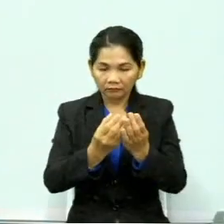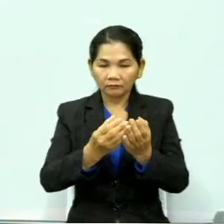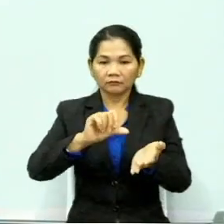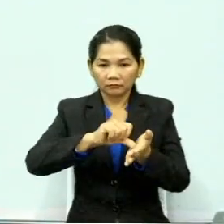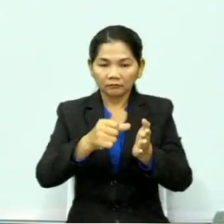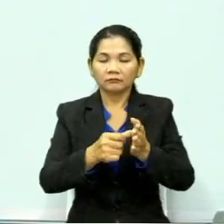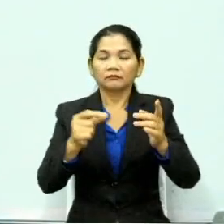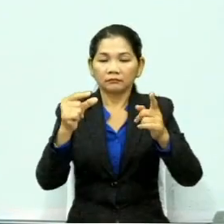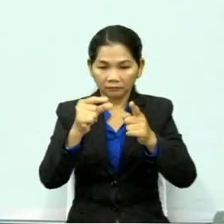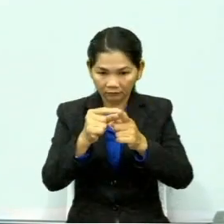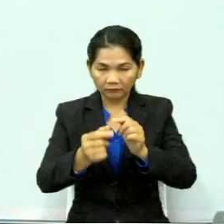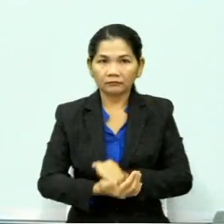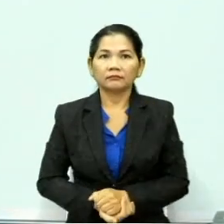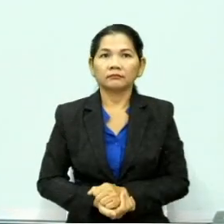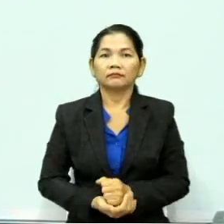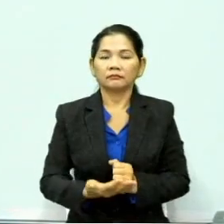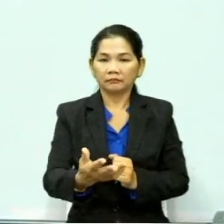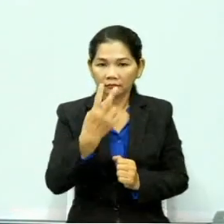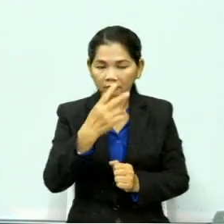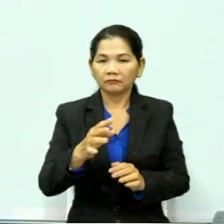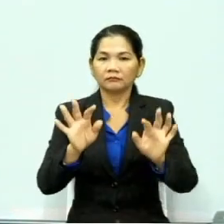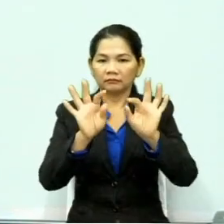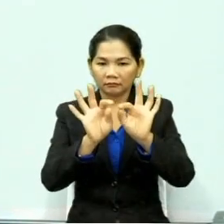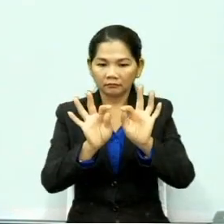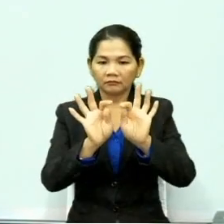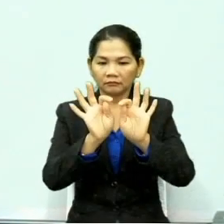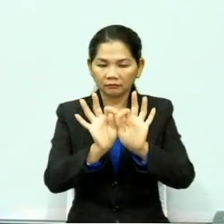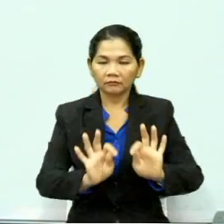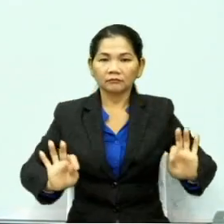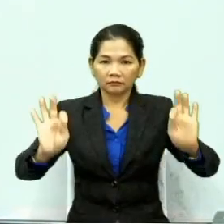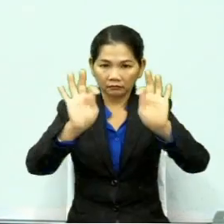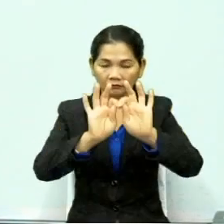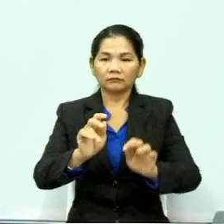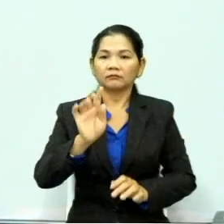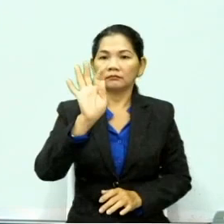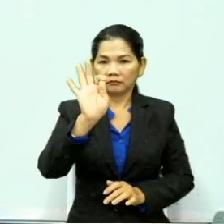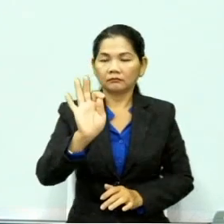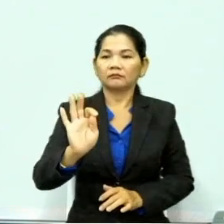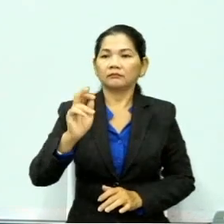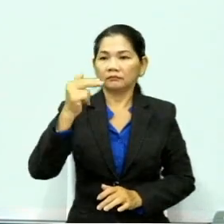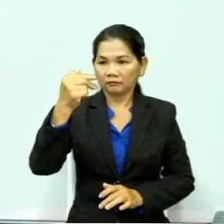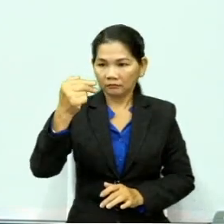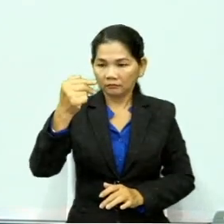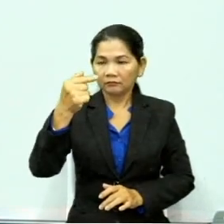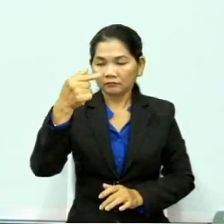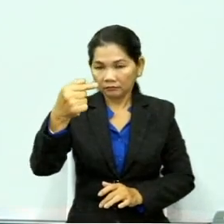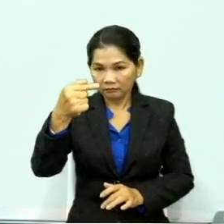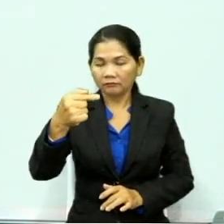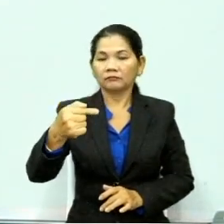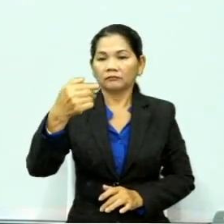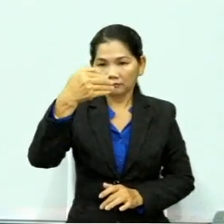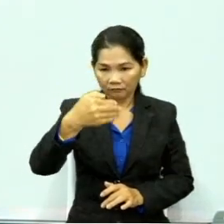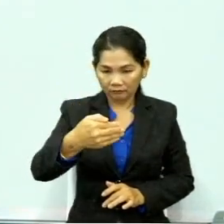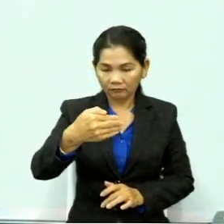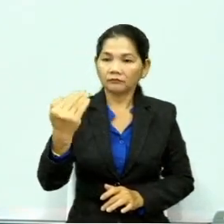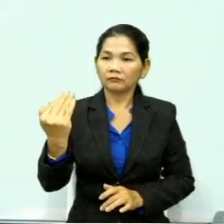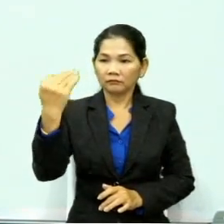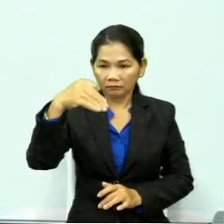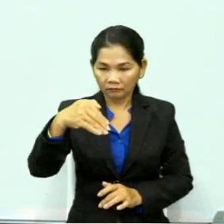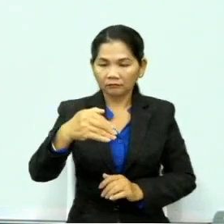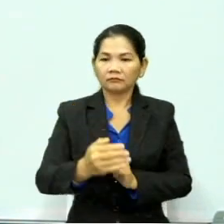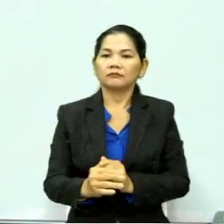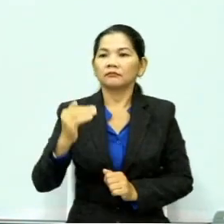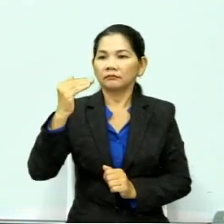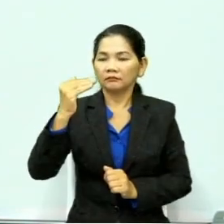con chà lấy con mơ mở vùng chà vỡ nằm xó chướng chân so nít ám thá thả vùng chà